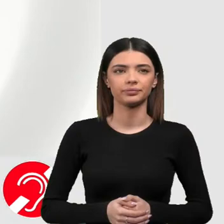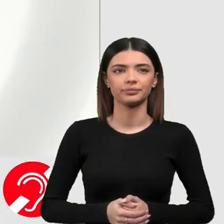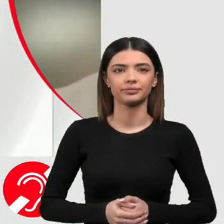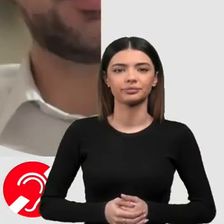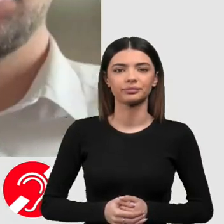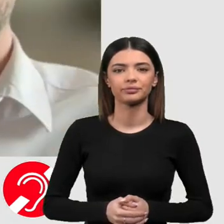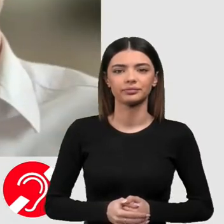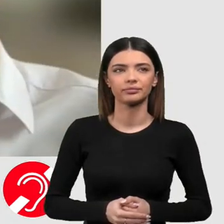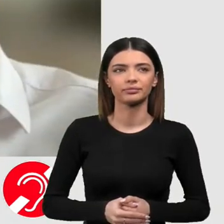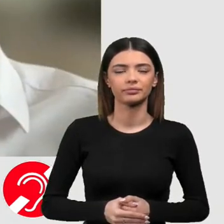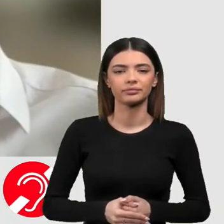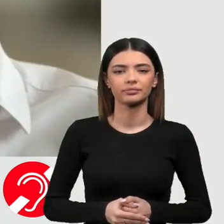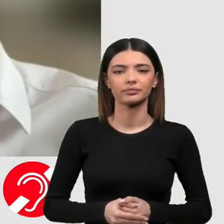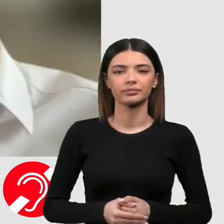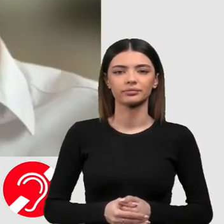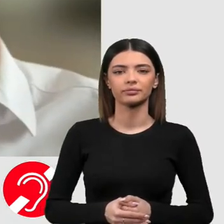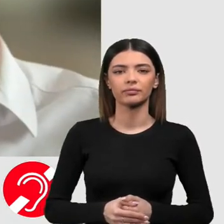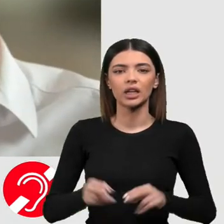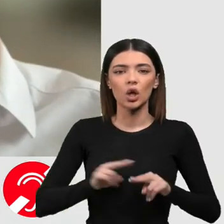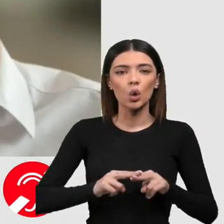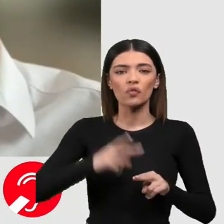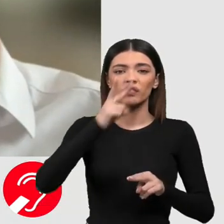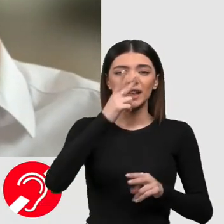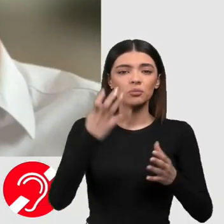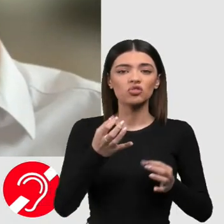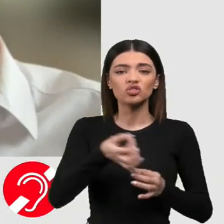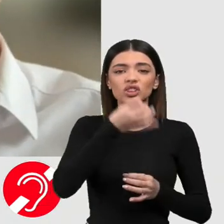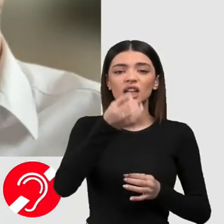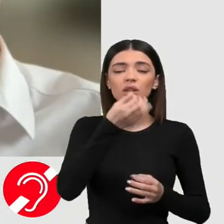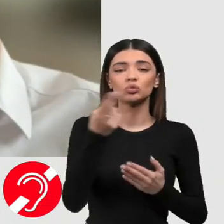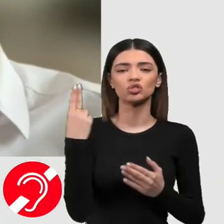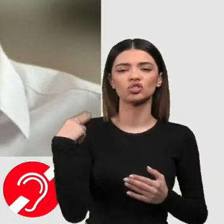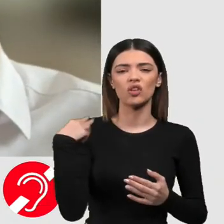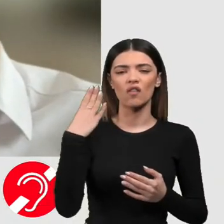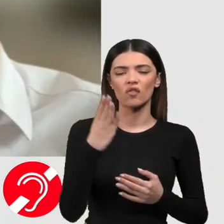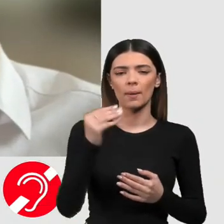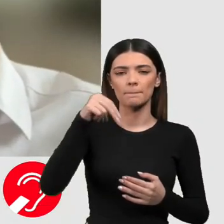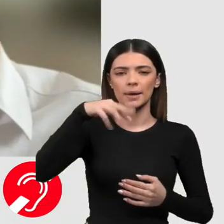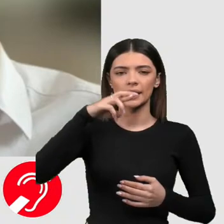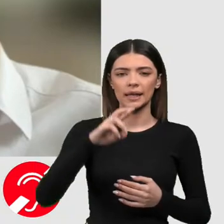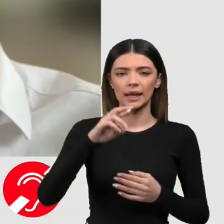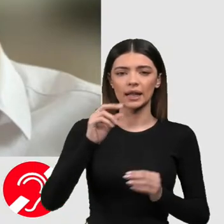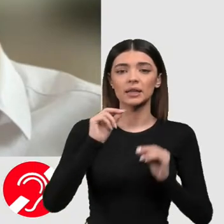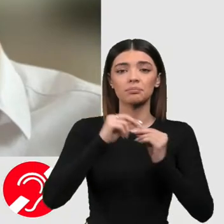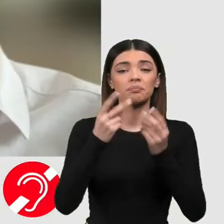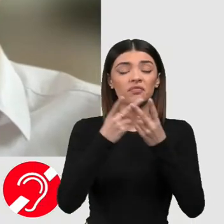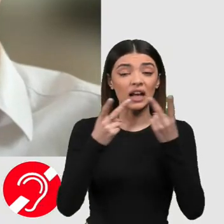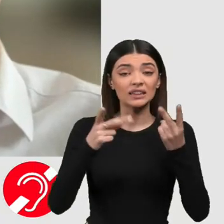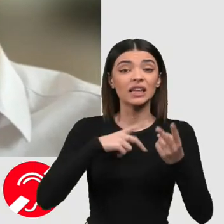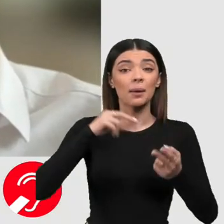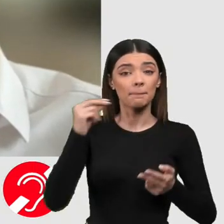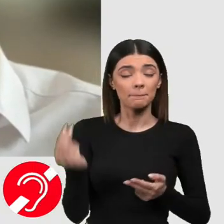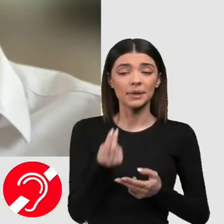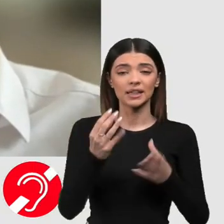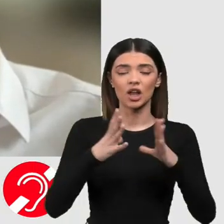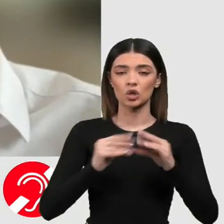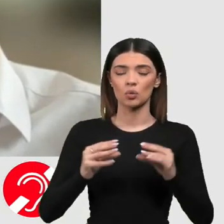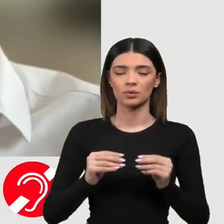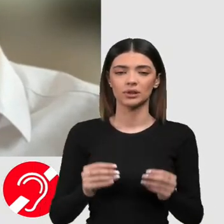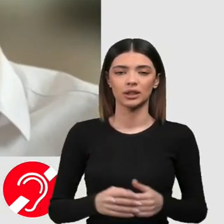Răzvan! Bună, Maria, bun găsit! Cum putem interpreta spusele economistului șef al BNR? Trăim prea bine în